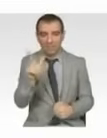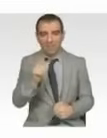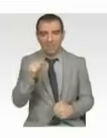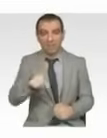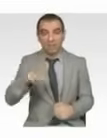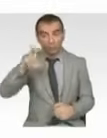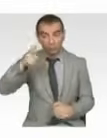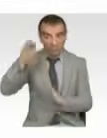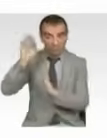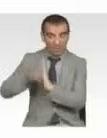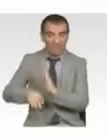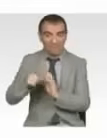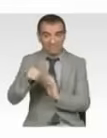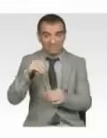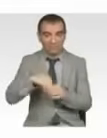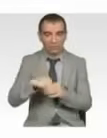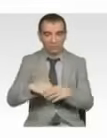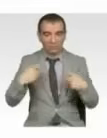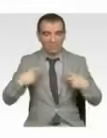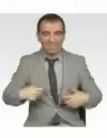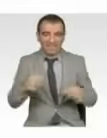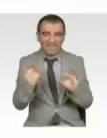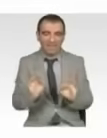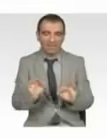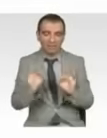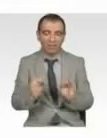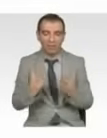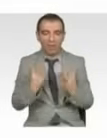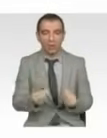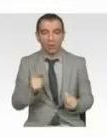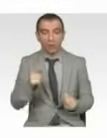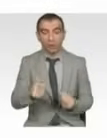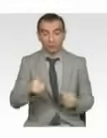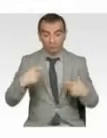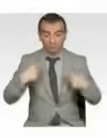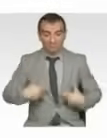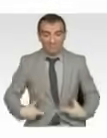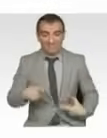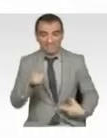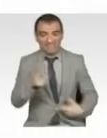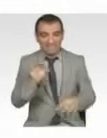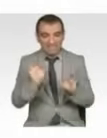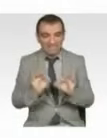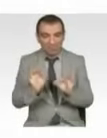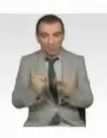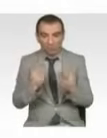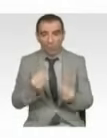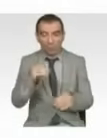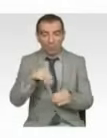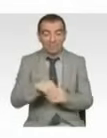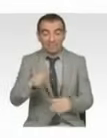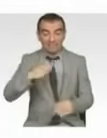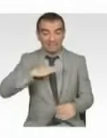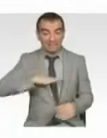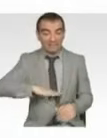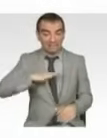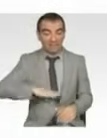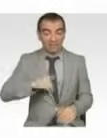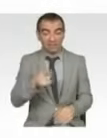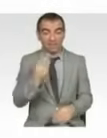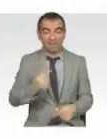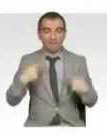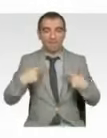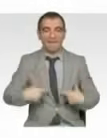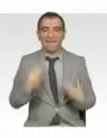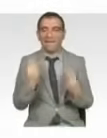itibaren güneş battığı için metabolizma çok yavaşlıyor. Metabolizma yavaşladığı için siz sindirebileceğiniz ölçüde gıda yerseniz bedeninize